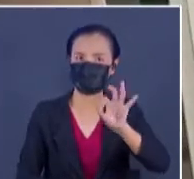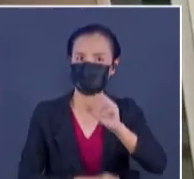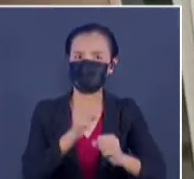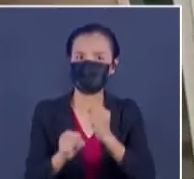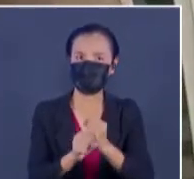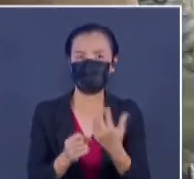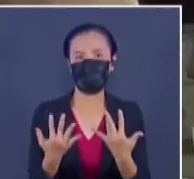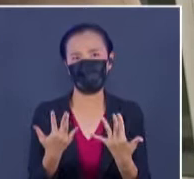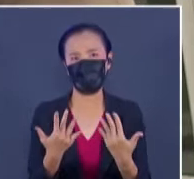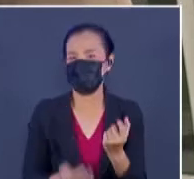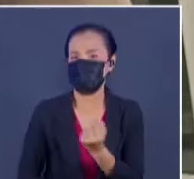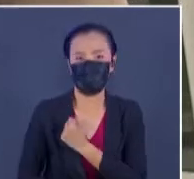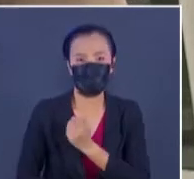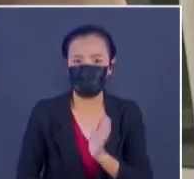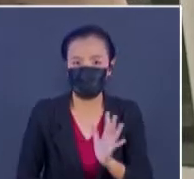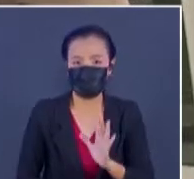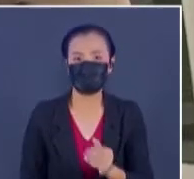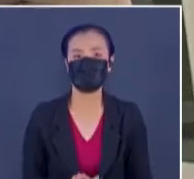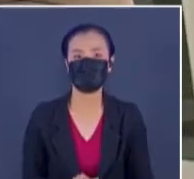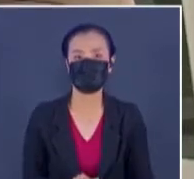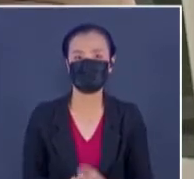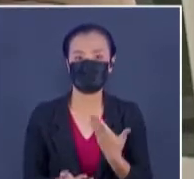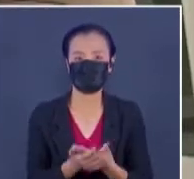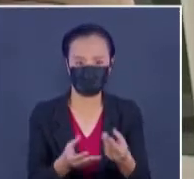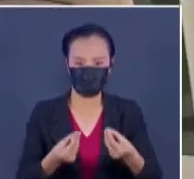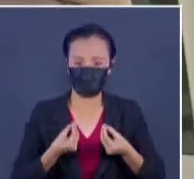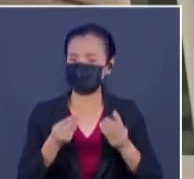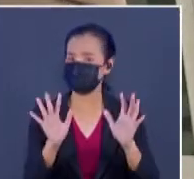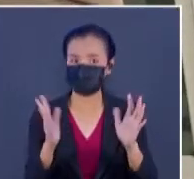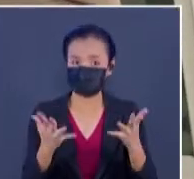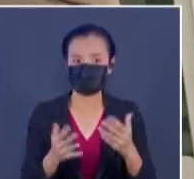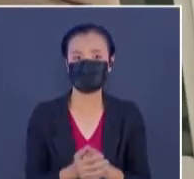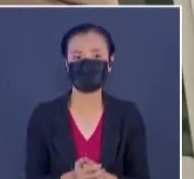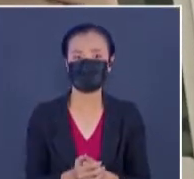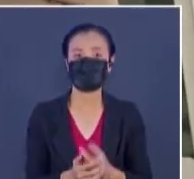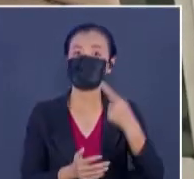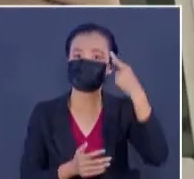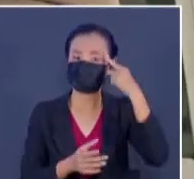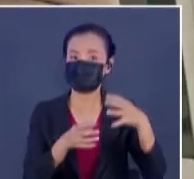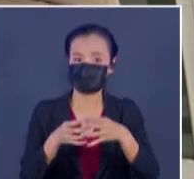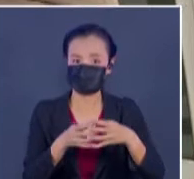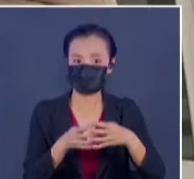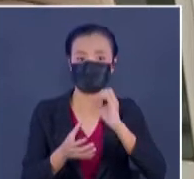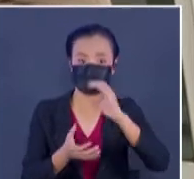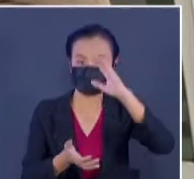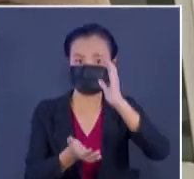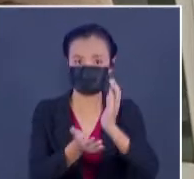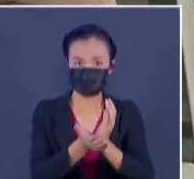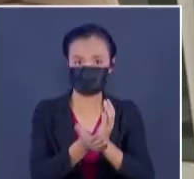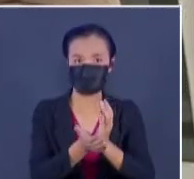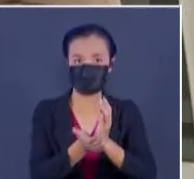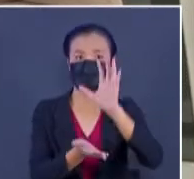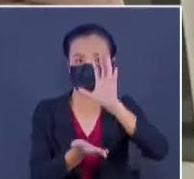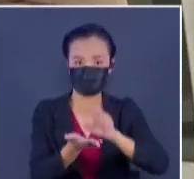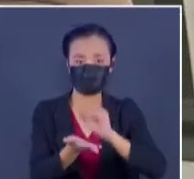พี ่ แบบนี้ไม่ไหวนะครับเหมือนกับว่าจะไม่ได้เงินคืนแน่ๆเลยครับสุดท้ายเลยตัดสินใจรวมตัวกันมาแจ้งความกับทางเจ้าหน้าที่ตำรวจ